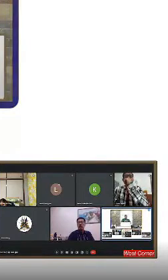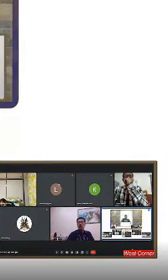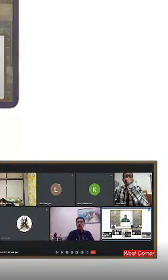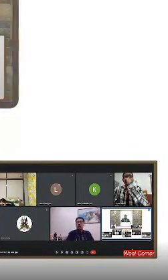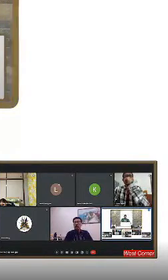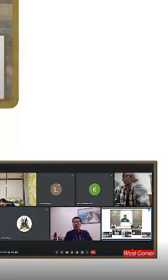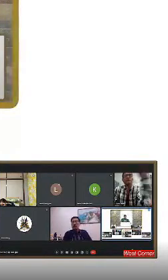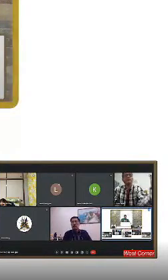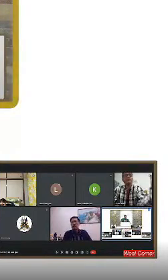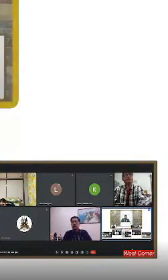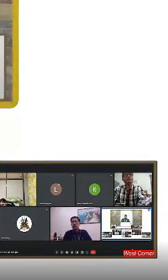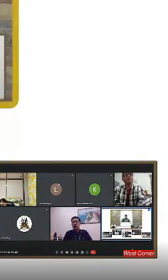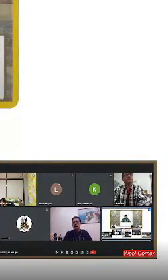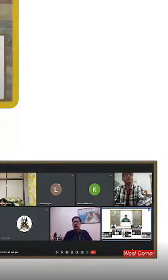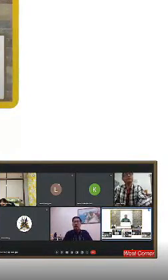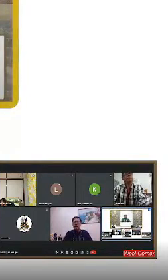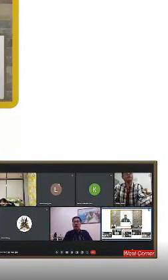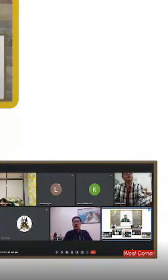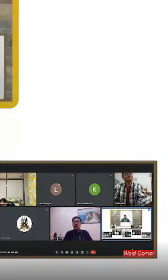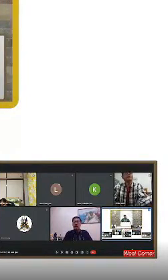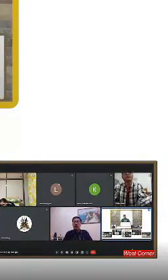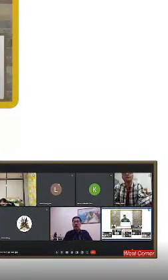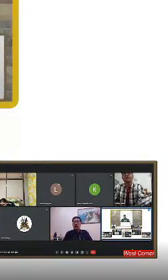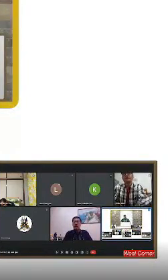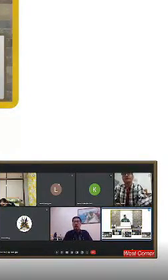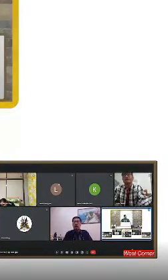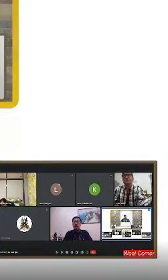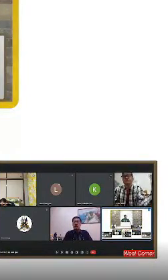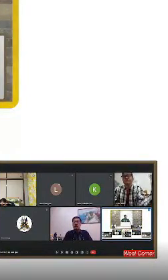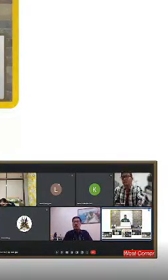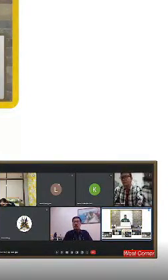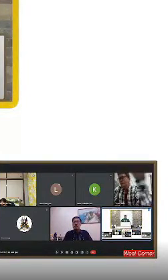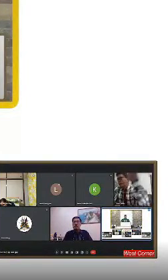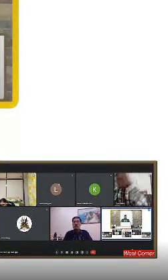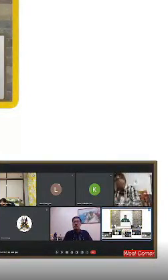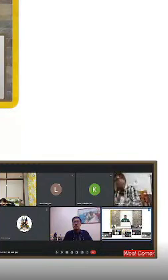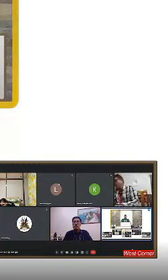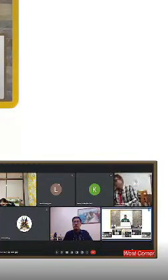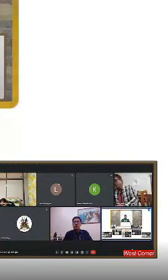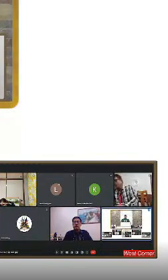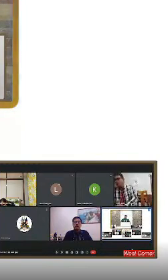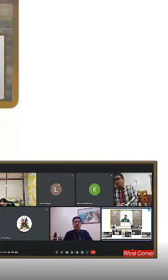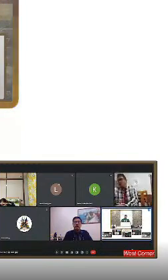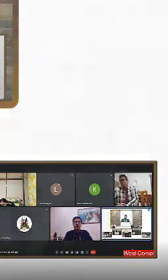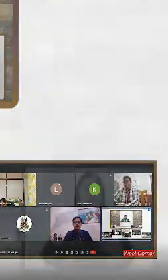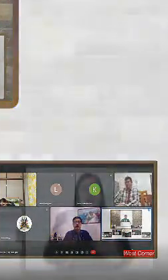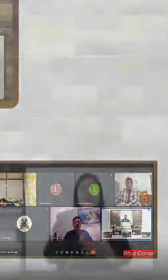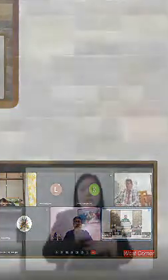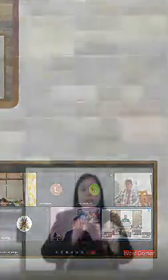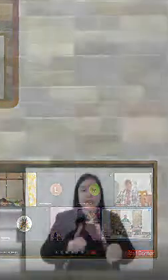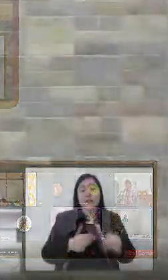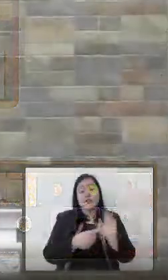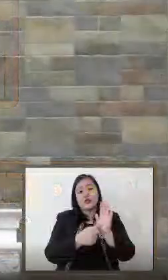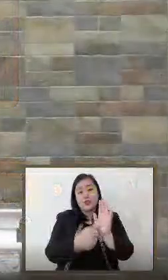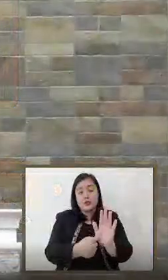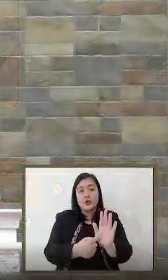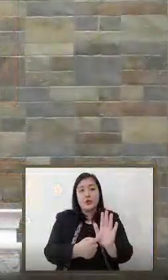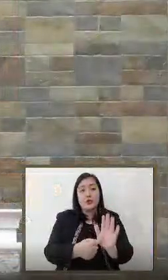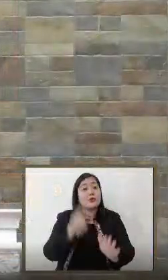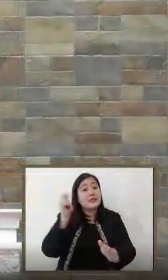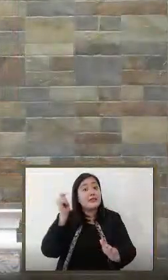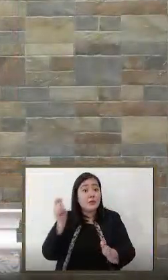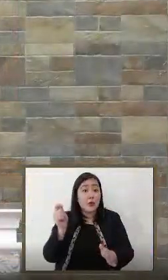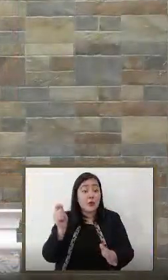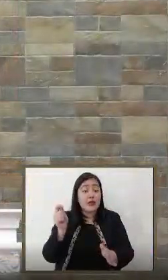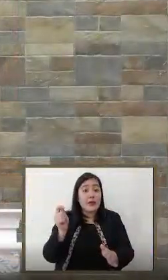ay pinakikitaan ng Diyos. Alam ko marami makakapagbigay ng testimonies, lalo na kung kayo ay naging bahagi last